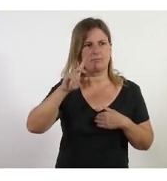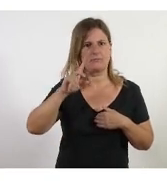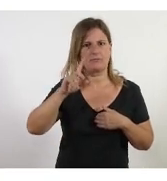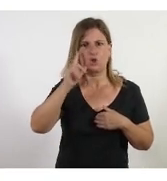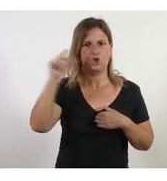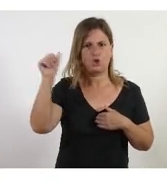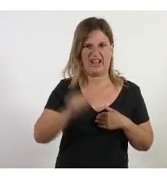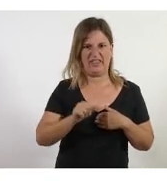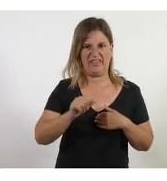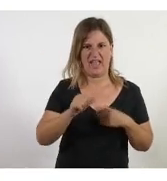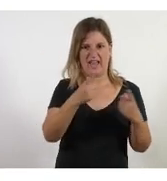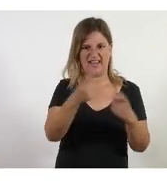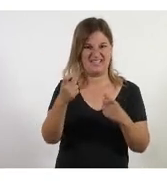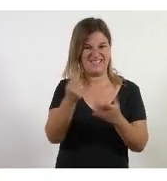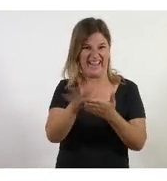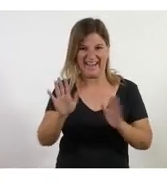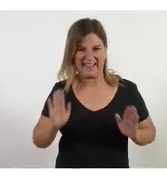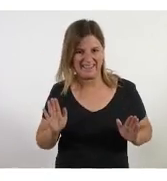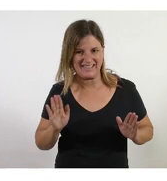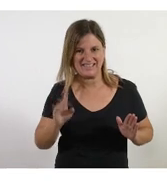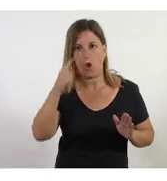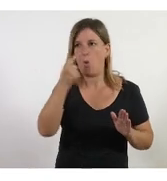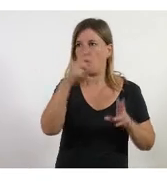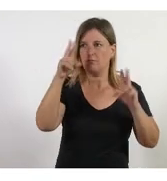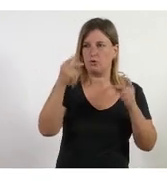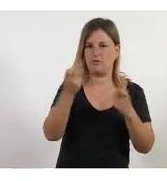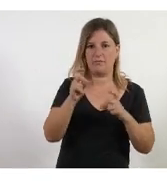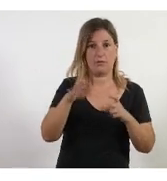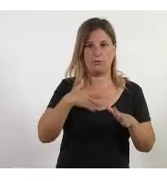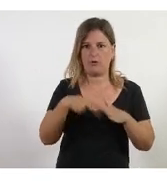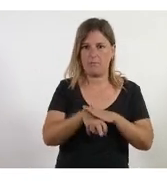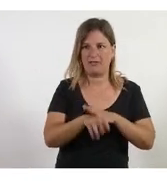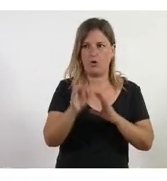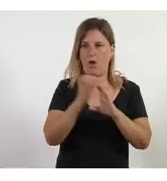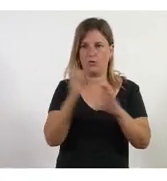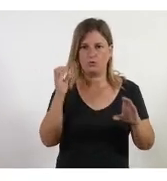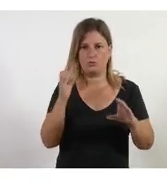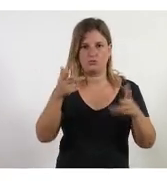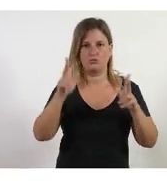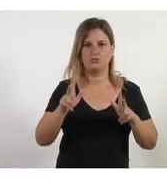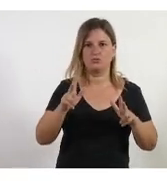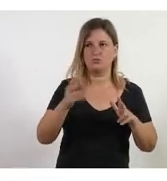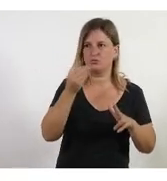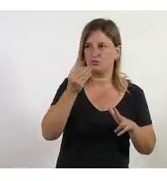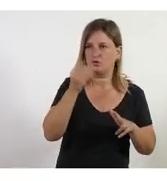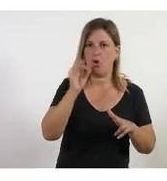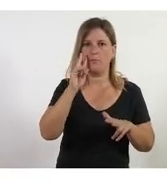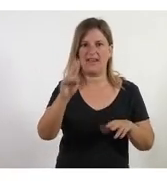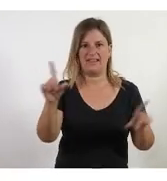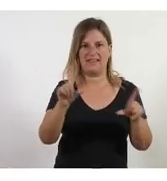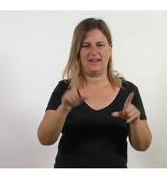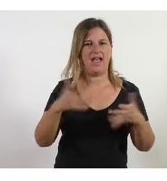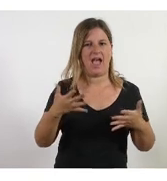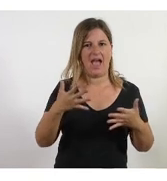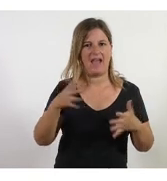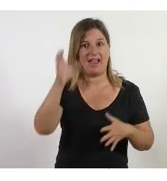és gratis. No cal que tanquis els ulls, ho pots fer-ho al metro, a l'autobús, sentat a taula, mirant la tele. Ara mateix,